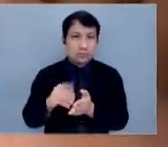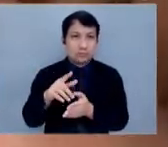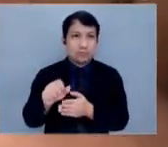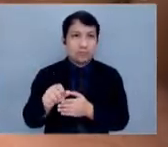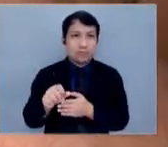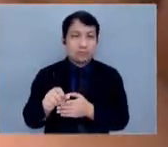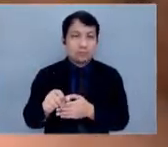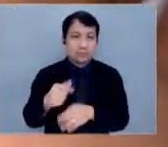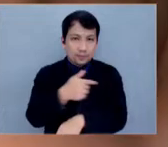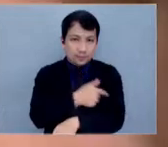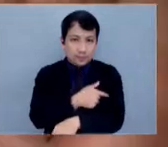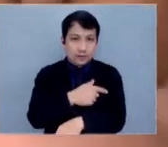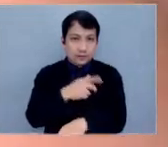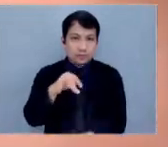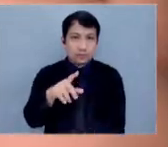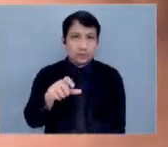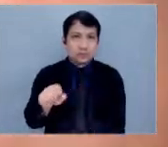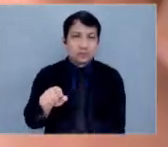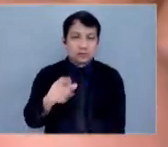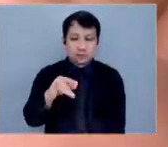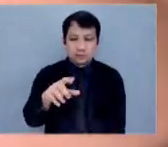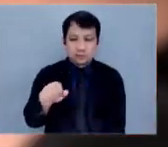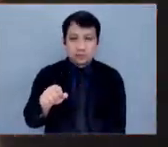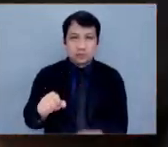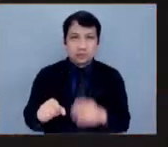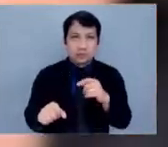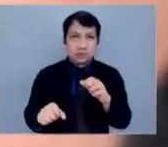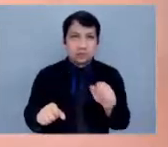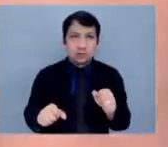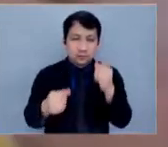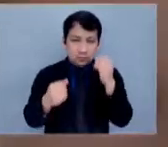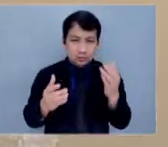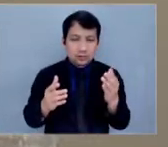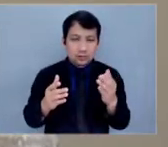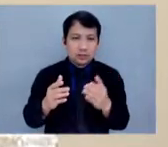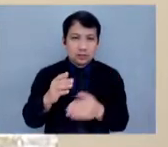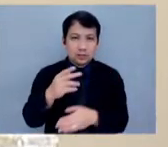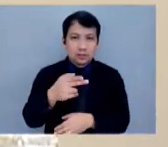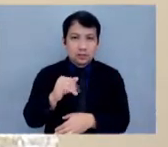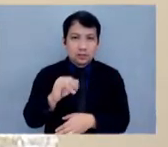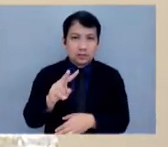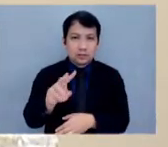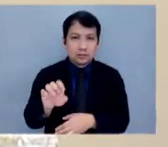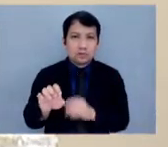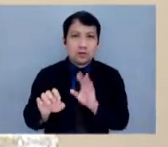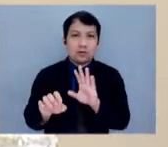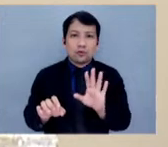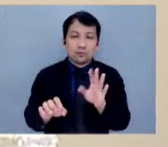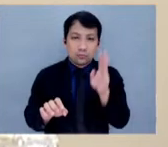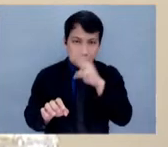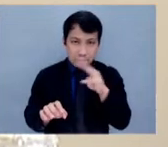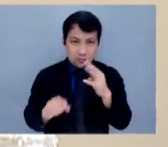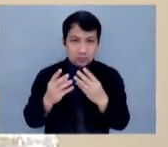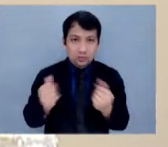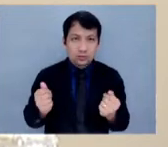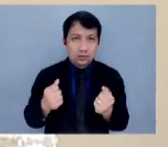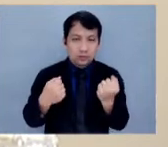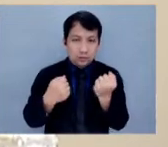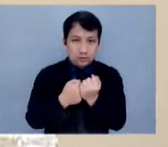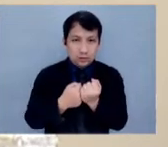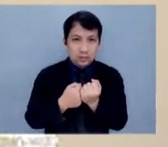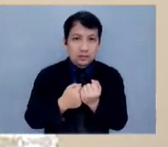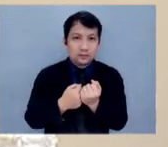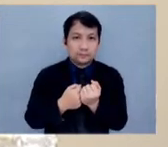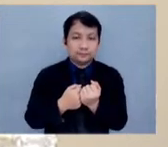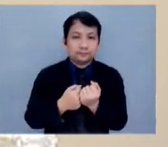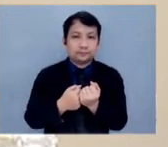kontra pertussis, diphtheria, tetanus, hepatitis B at HIV. Huwag kayong mag-alala, kahit mawala ng supply ng bakuna,